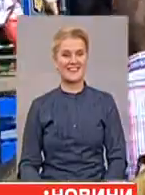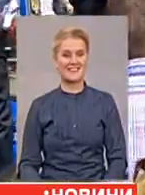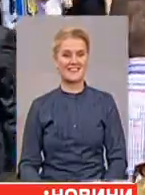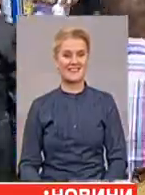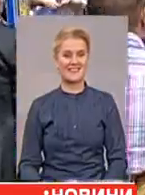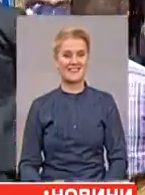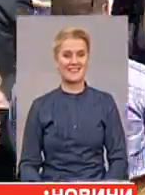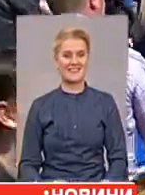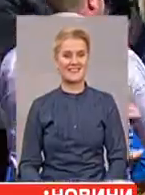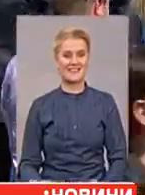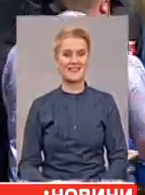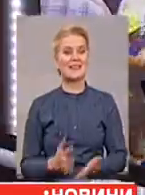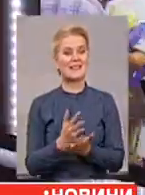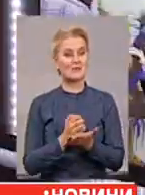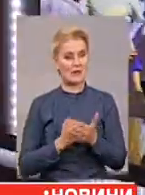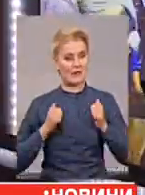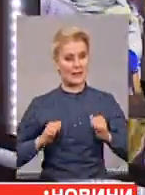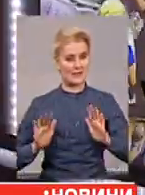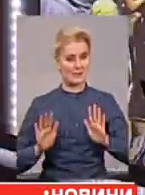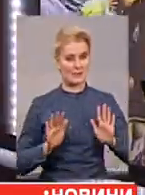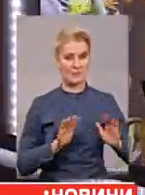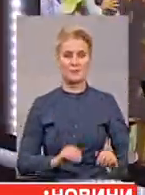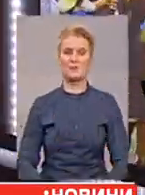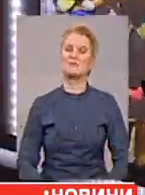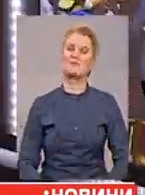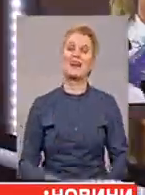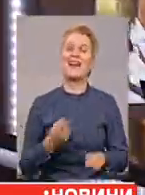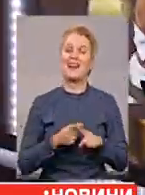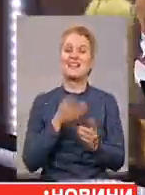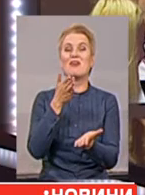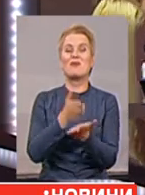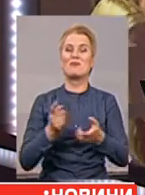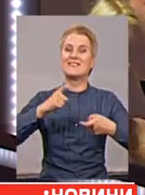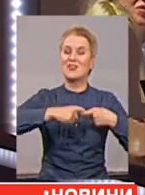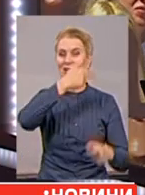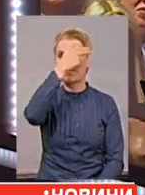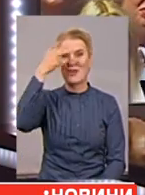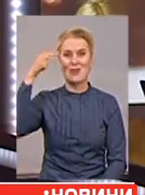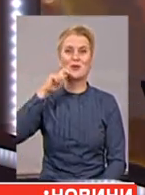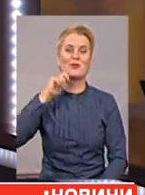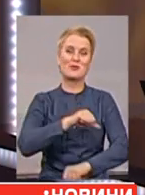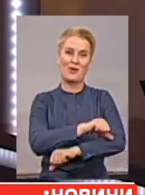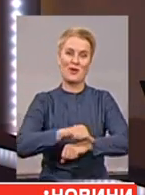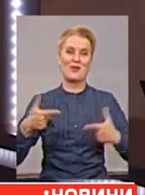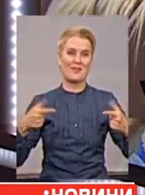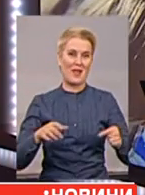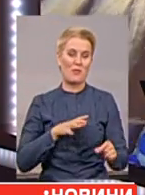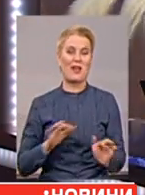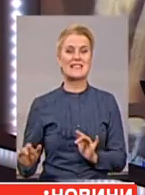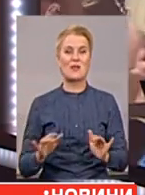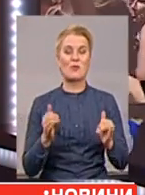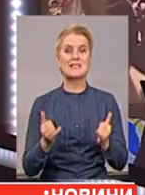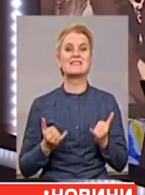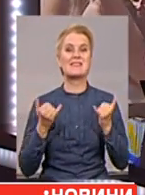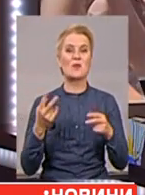Будь ласка, зберігайте спокій. Це був прямий зв'язок словацько-українського кордону, де відбулася церемонія з